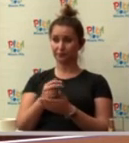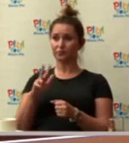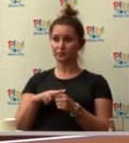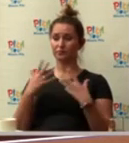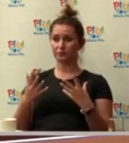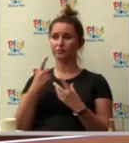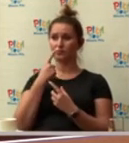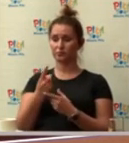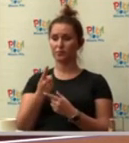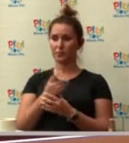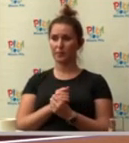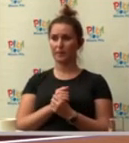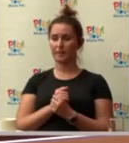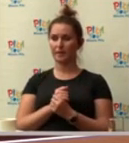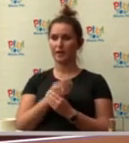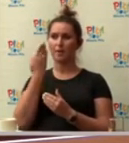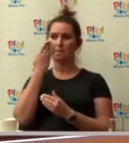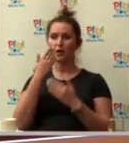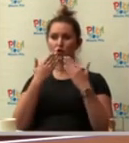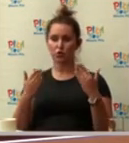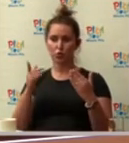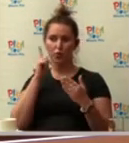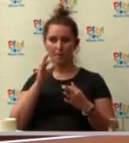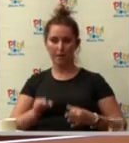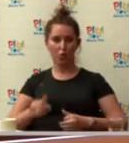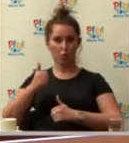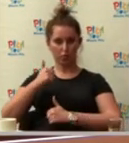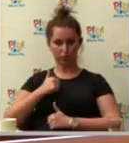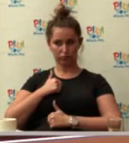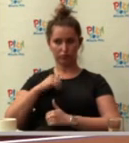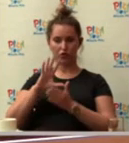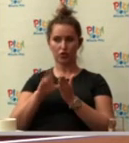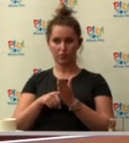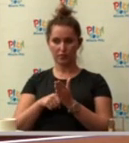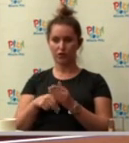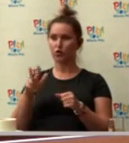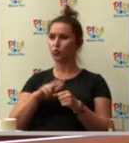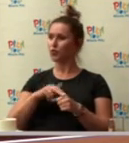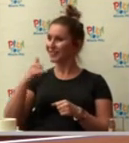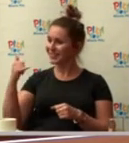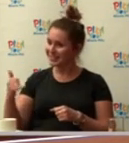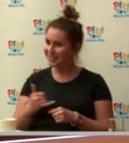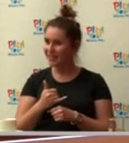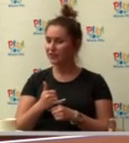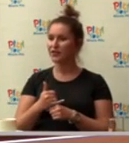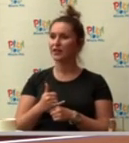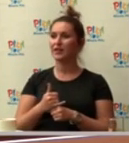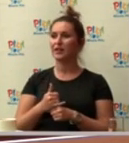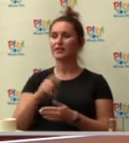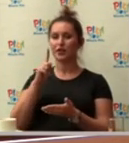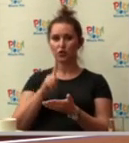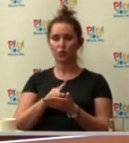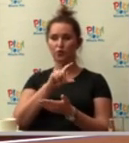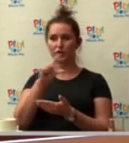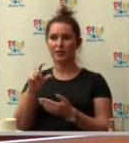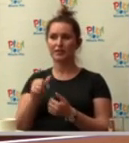prywatności. Bardzo dziękuję panu komendantowi i wszystkim strażnikom, którzy zawsze znajdą chwilę czasu, żeby przyjechać na